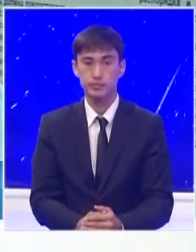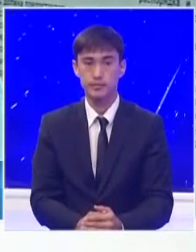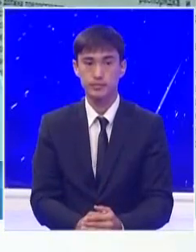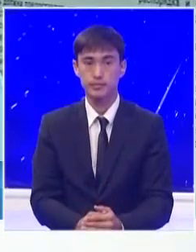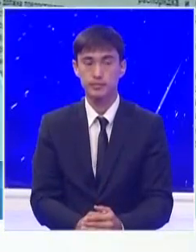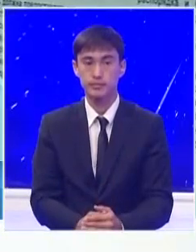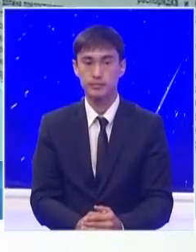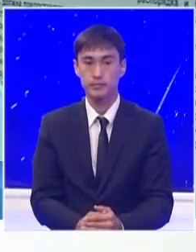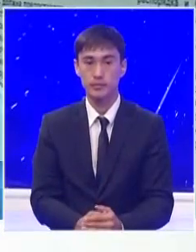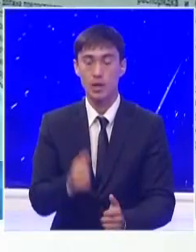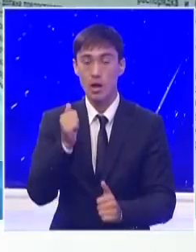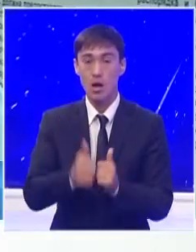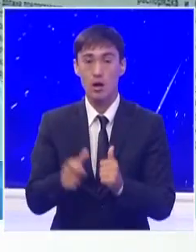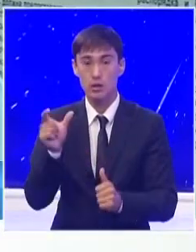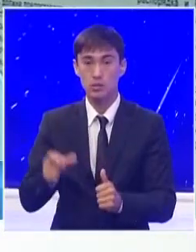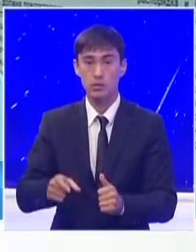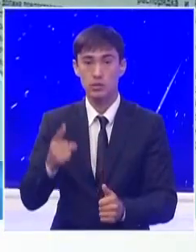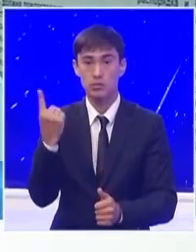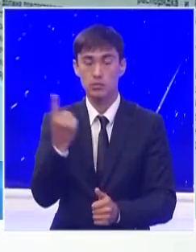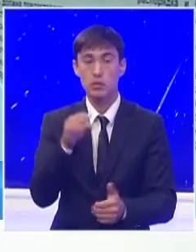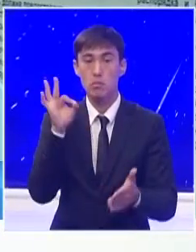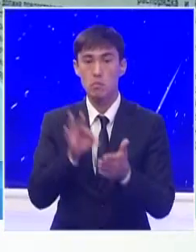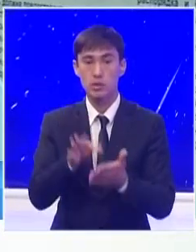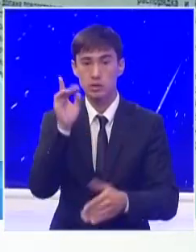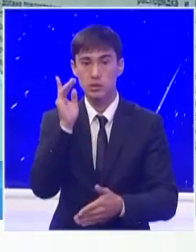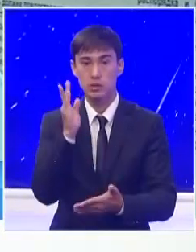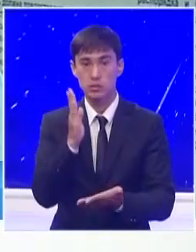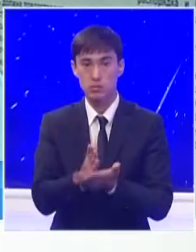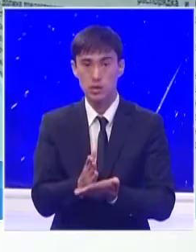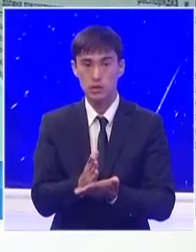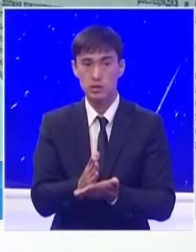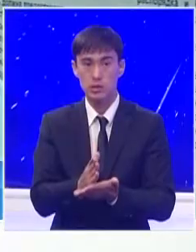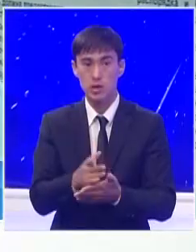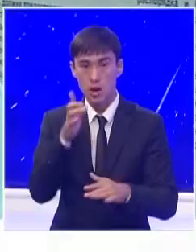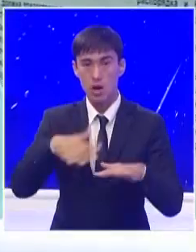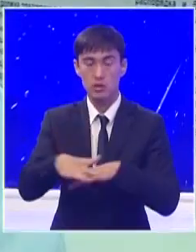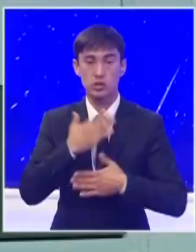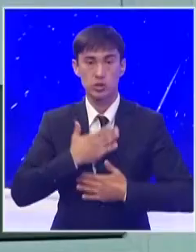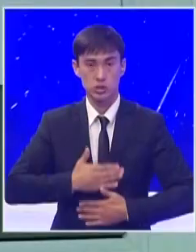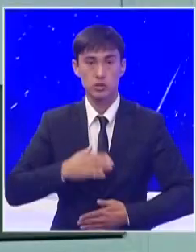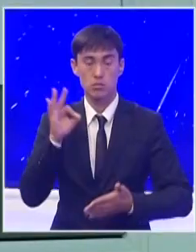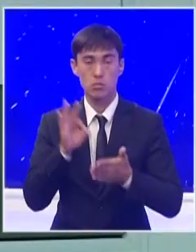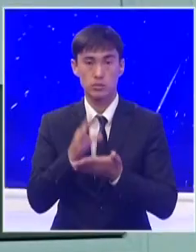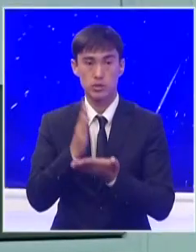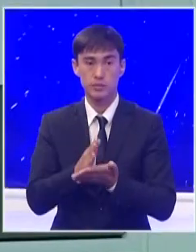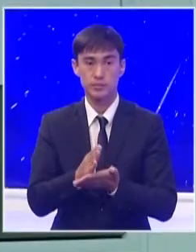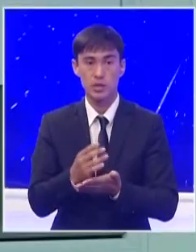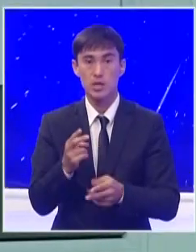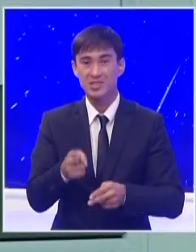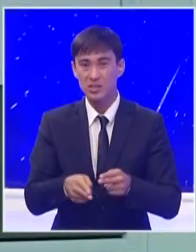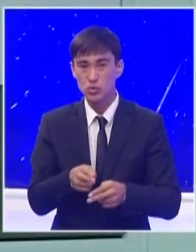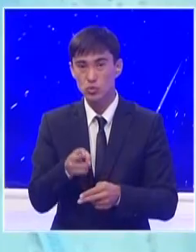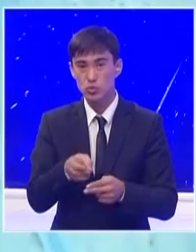айтқандай, әр азаматтың бір мақсаты халықтың ризашылығына жету. Шында сол мақсатын тілеп отырмыз. Разрез кесу